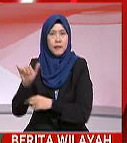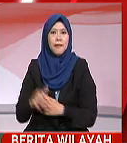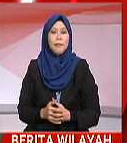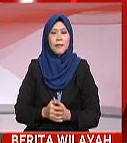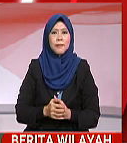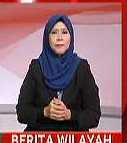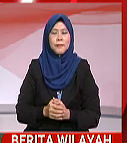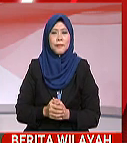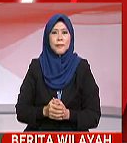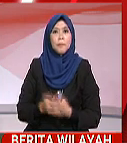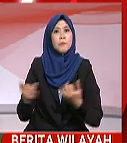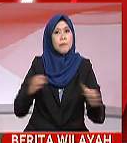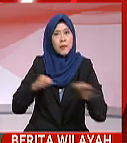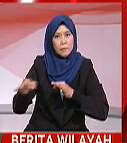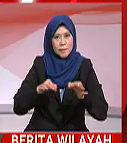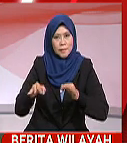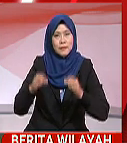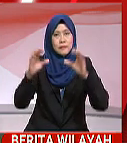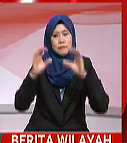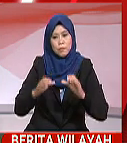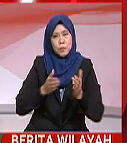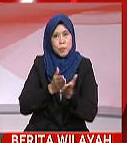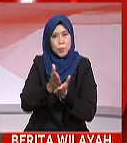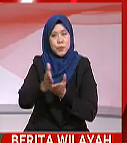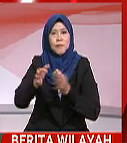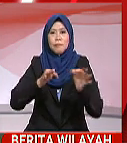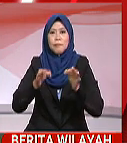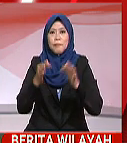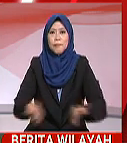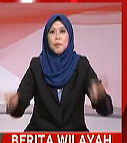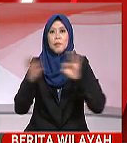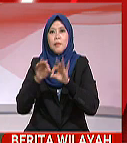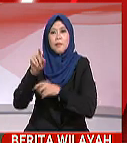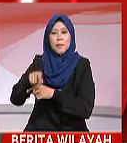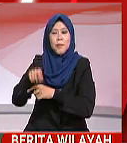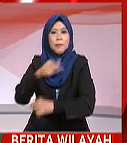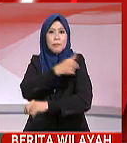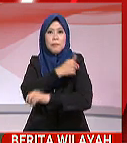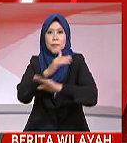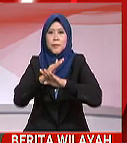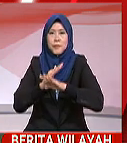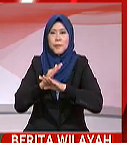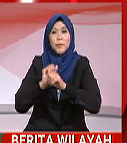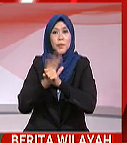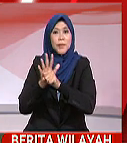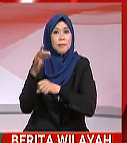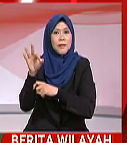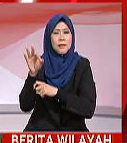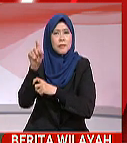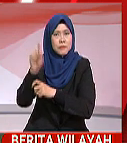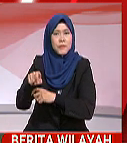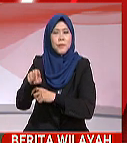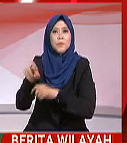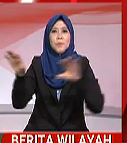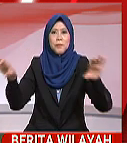Sementara itu, penjelasan dan penerangan secara berterusan mengenai kepentingan dan keperluan imunisasi COVID-19 perlu